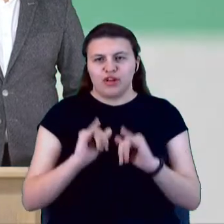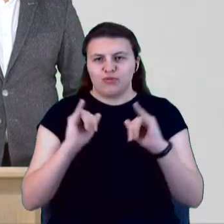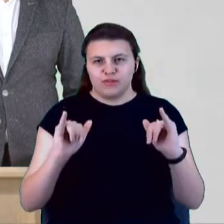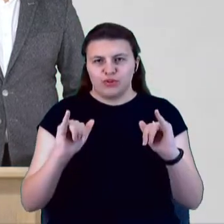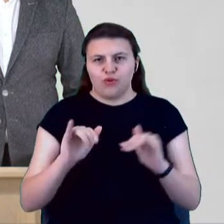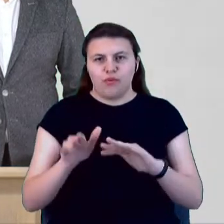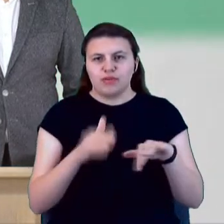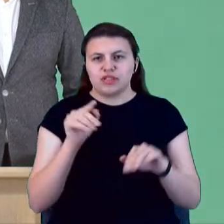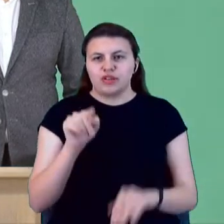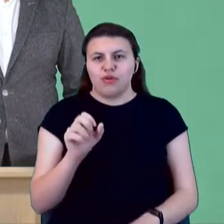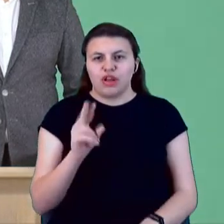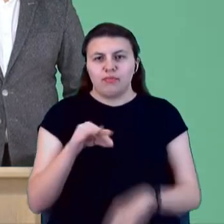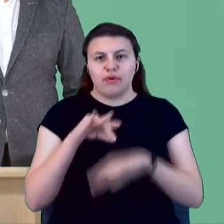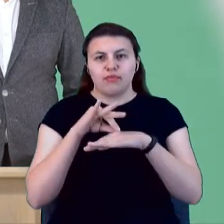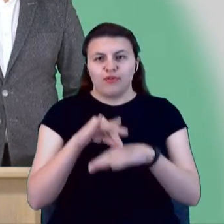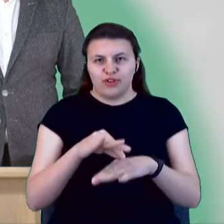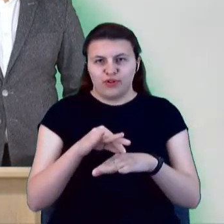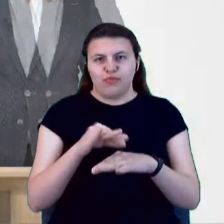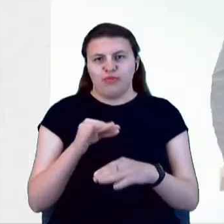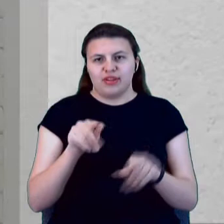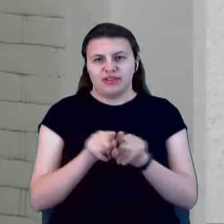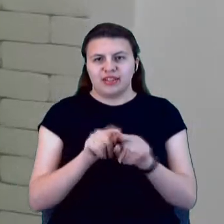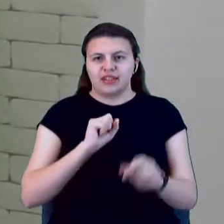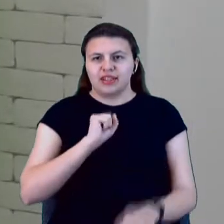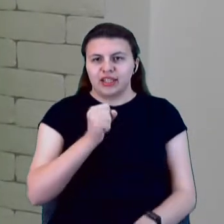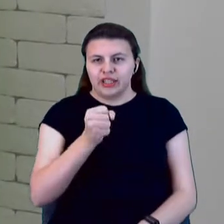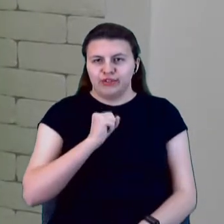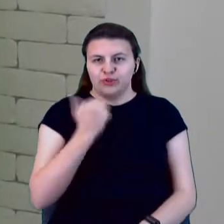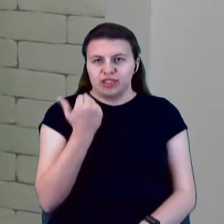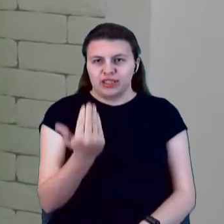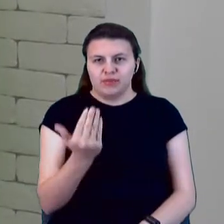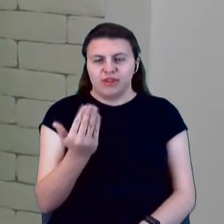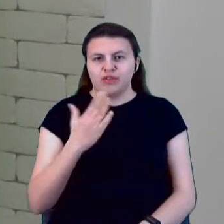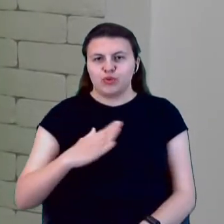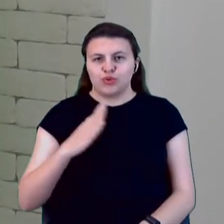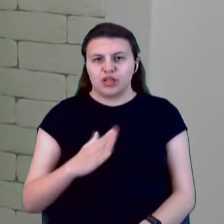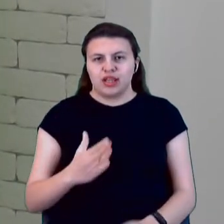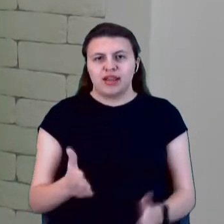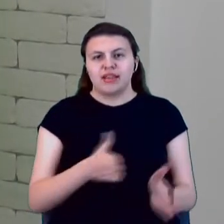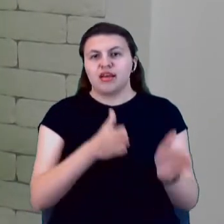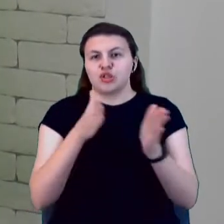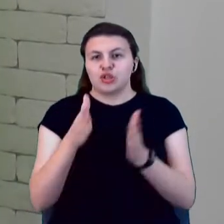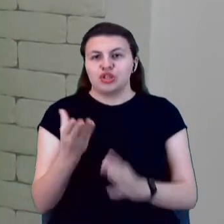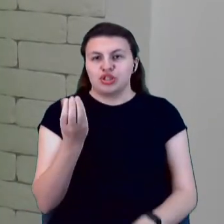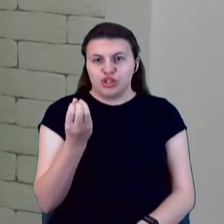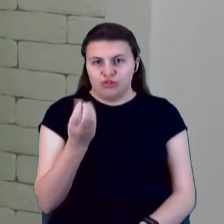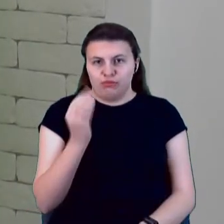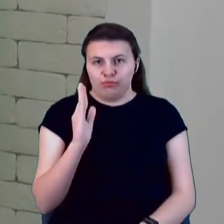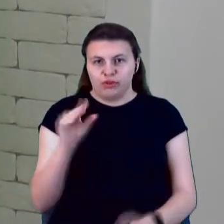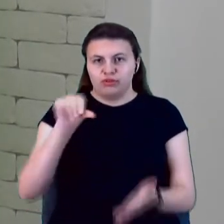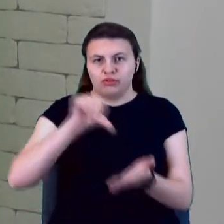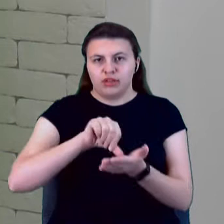того, як ми проведемо невеличке інтерв'ю з ними, на вас очікують наступні кандидати на посаду депутатів